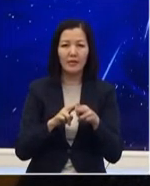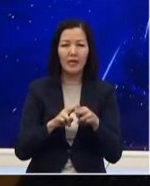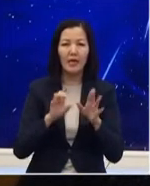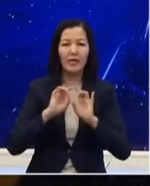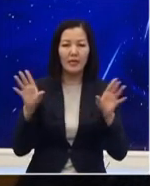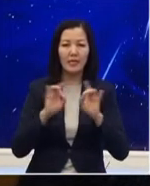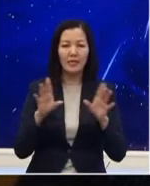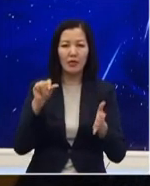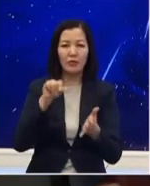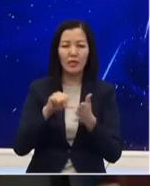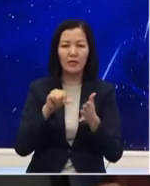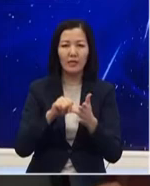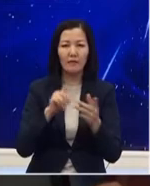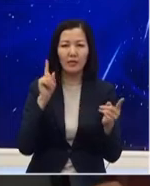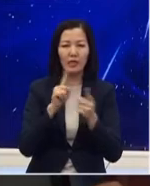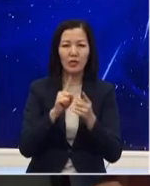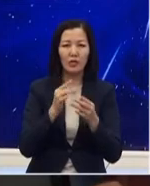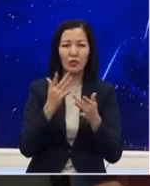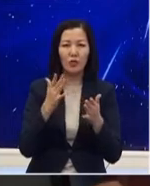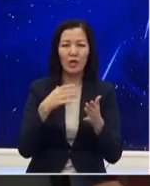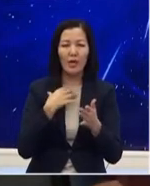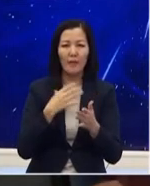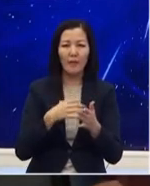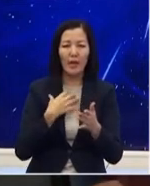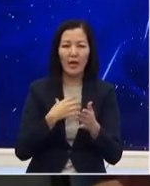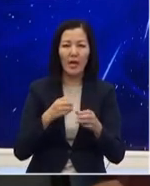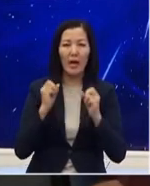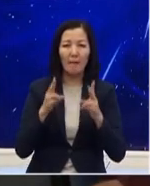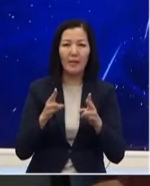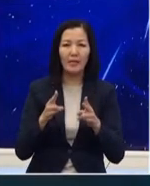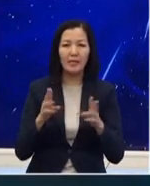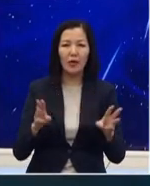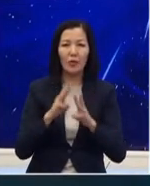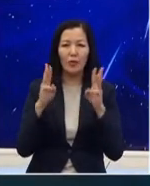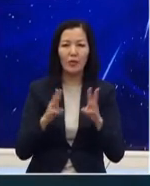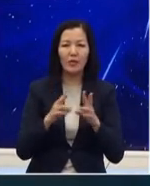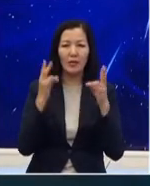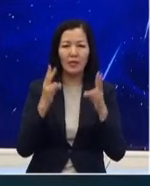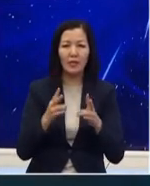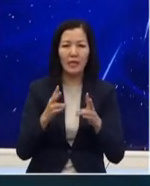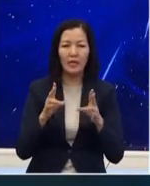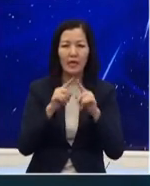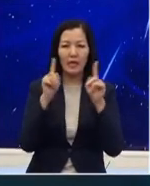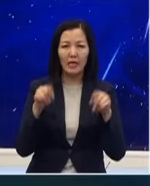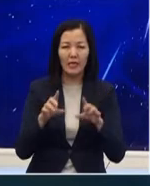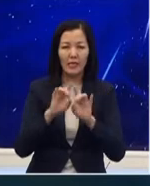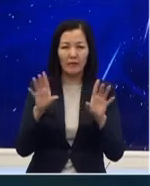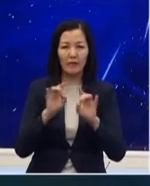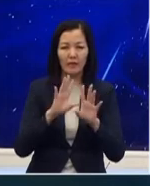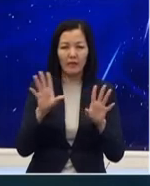брандсмейстеры рассказали участникам встречи, сколь опасна может быть огненная стихия, и раздали креативные